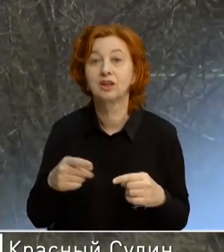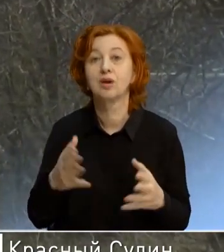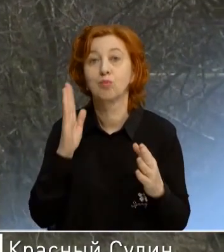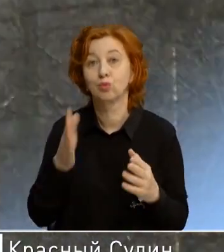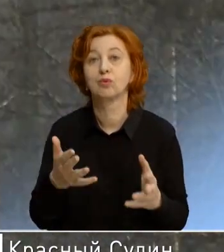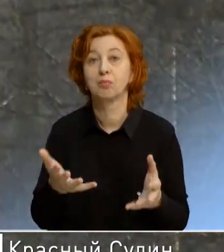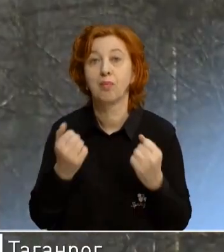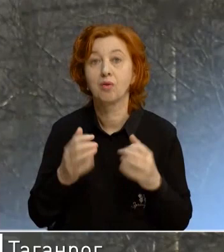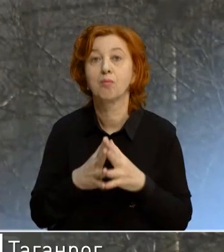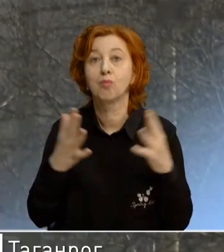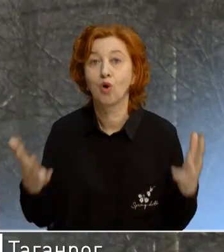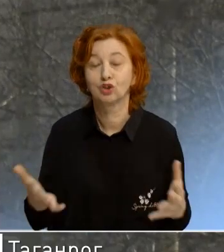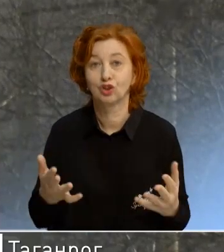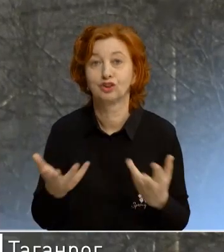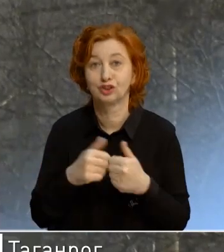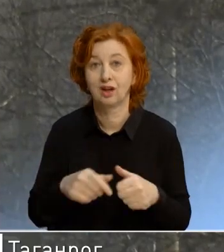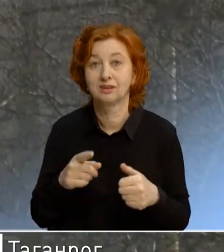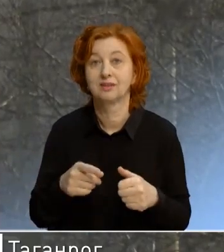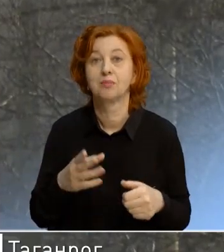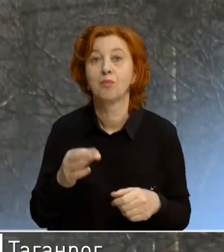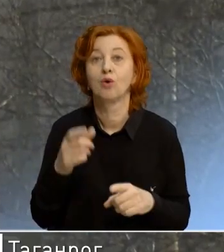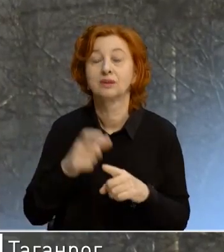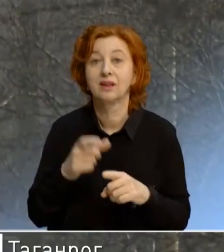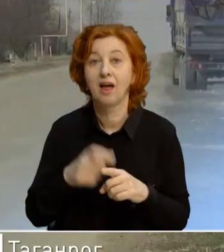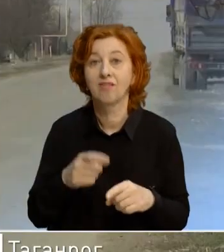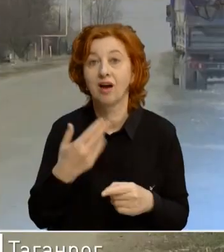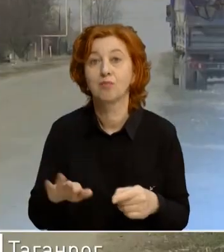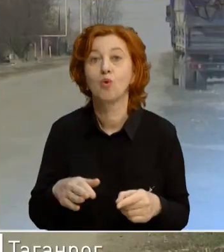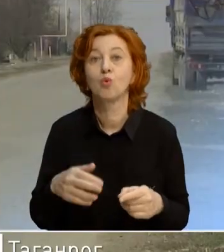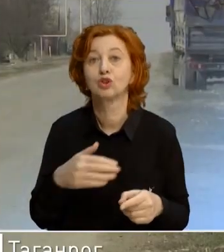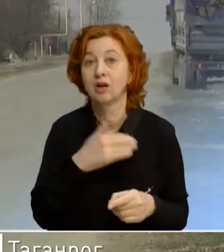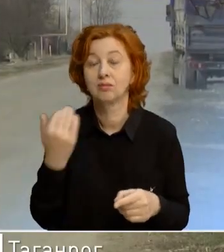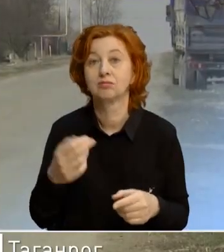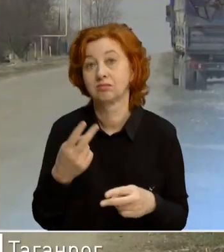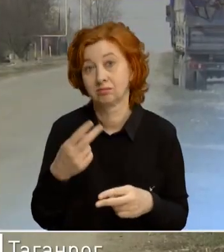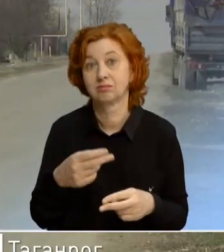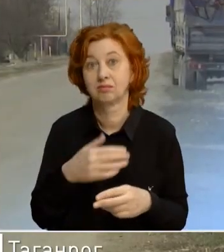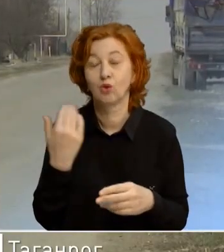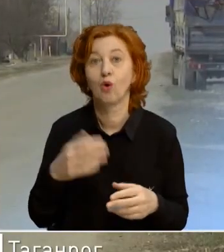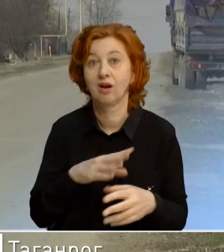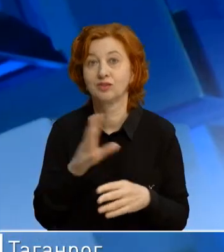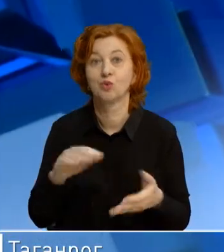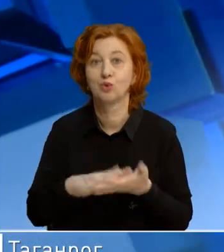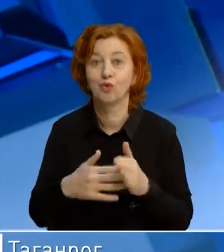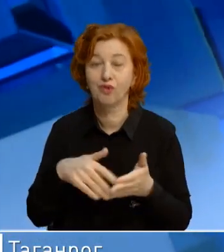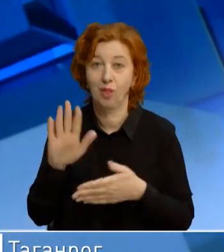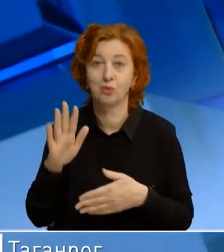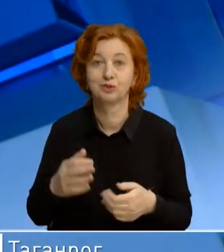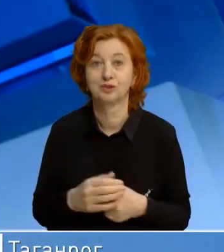получено и большая часть уже введена. Оксана Мельничук, Виталий Ступаков, Дон 24, Орловский район.